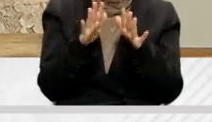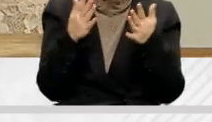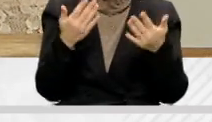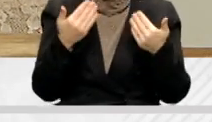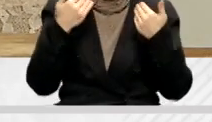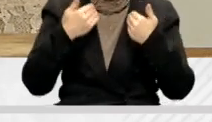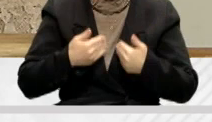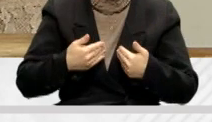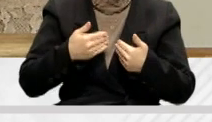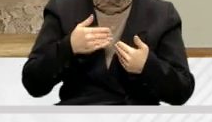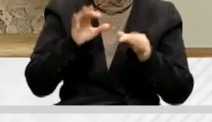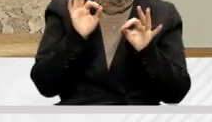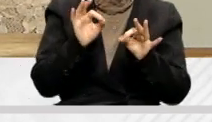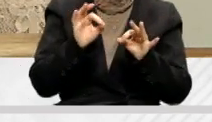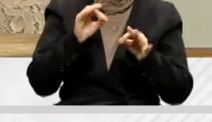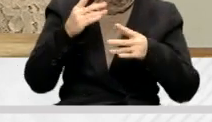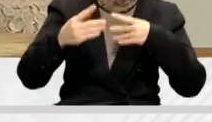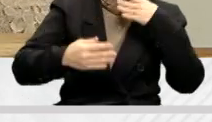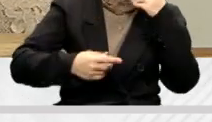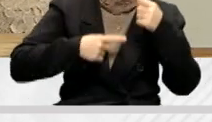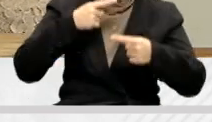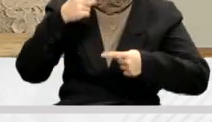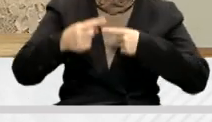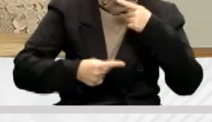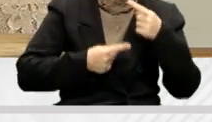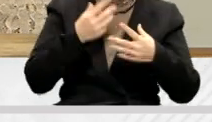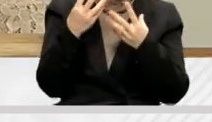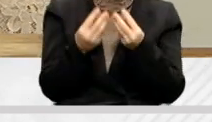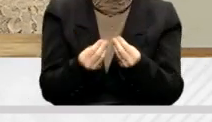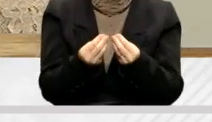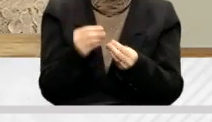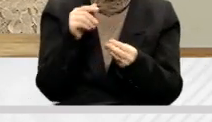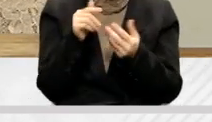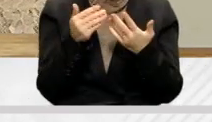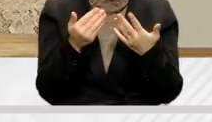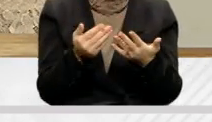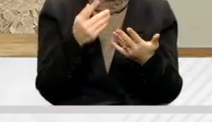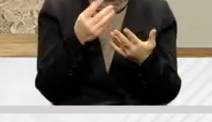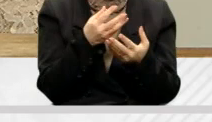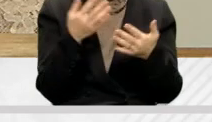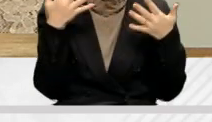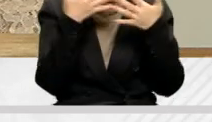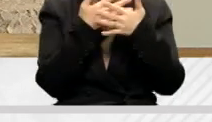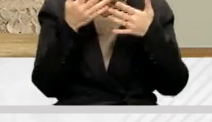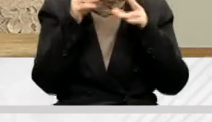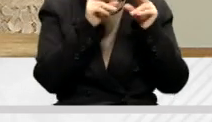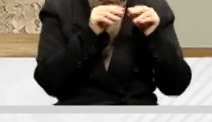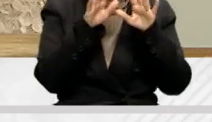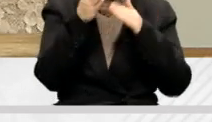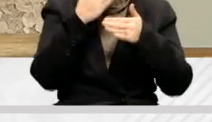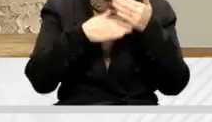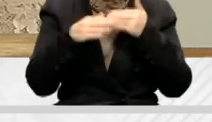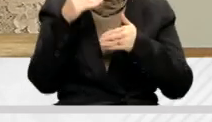içerisine buluyoruz. Gece uykusu yetersiz, karbonhidrat alımı fazla. Tabii ki bu da obeziteyle ve depresyonla ilişkilendiriliyor. Yine